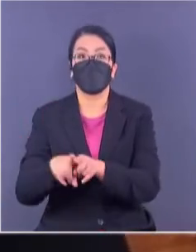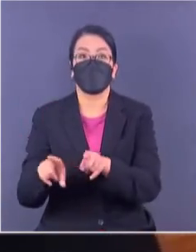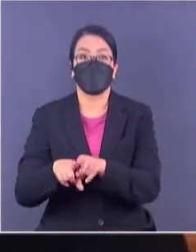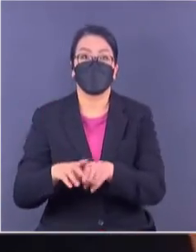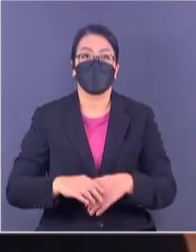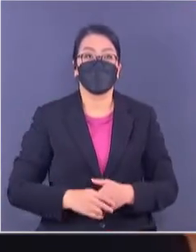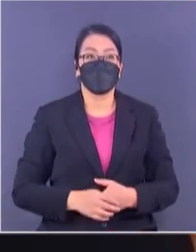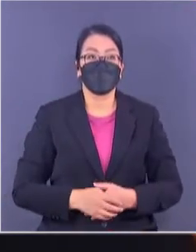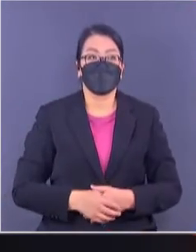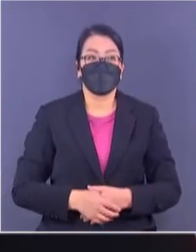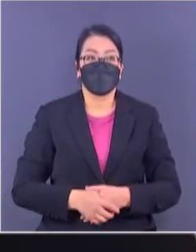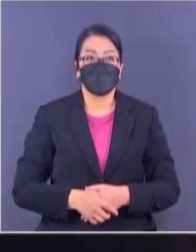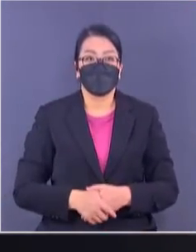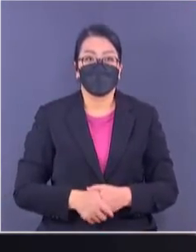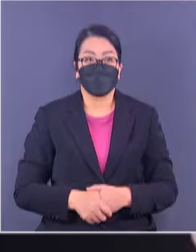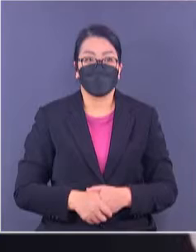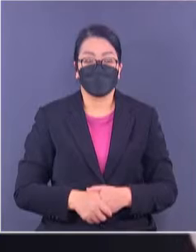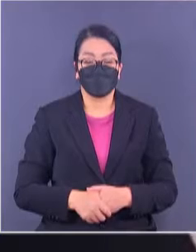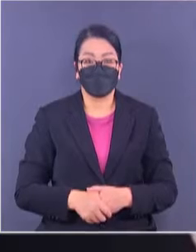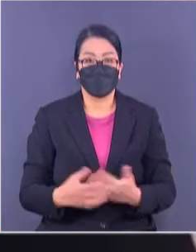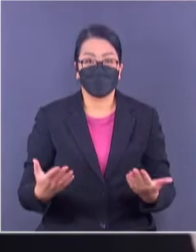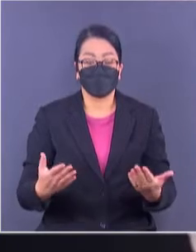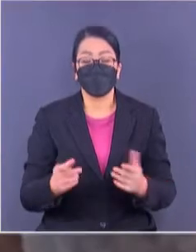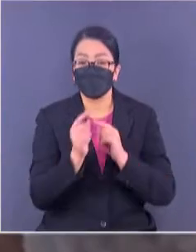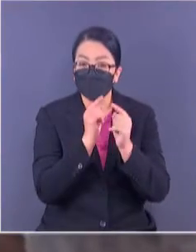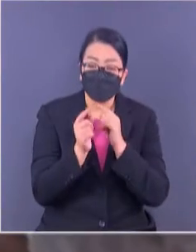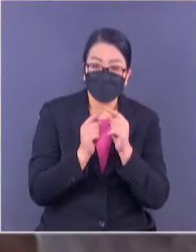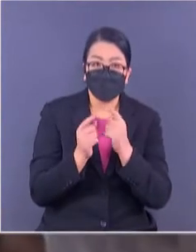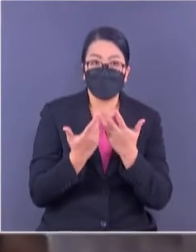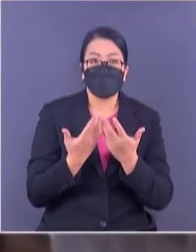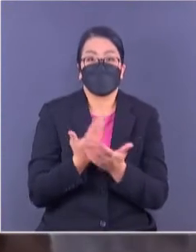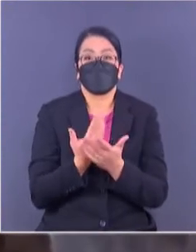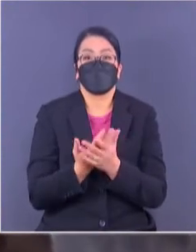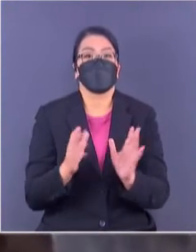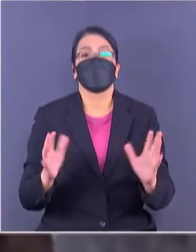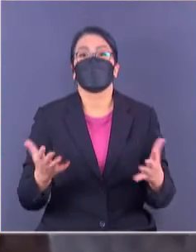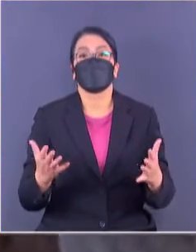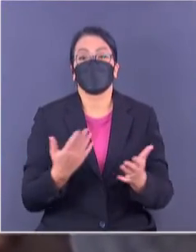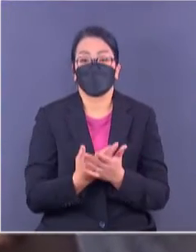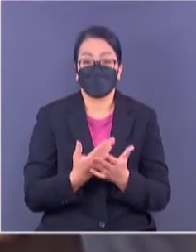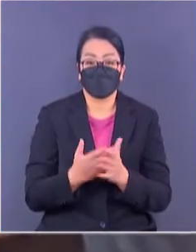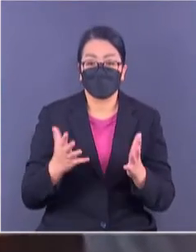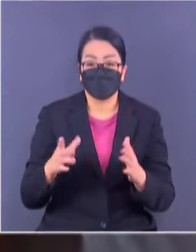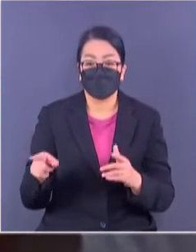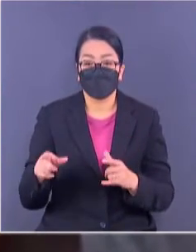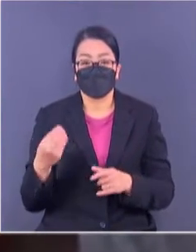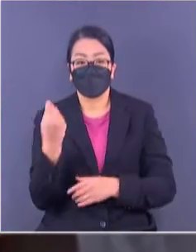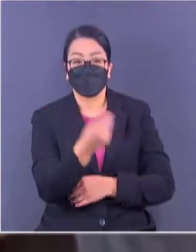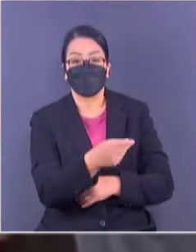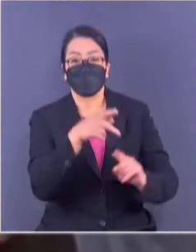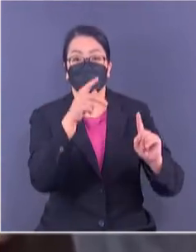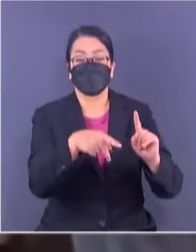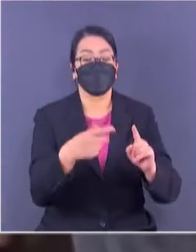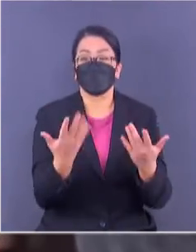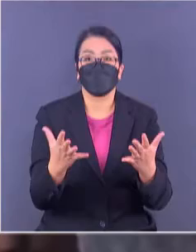งินกับร้านนี ้ค่ะ ประมาณอย่างนั้นทีนี้เขาก็ไปพูดคุยกันสุดท้ายเอาเงินไม่มีนะครับเงินที่ว่าจะให้ 1,000 บา